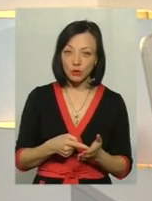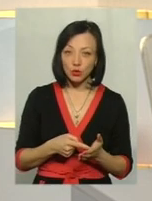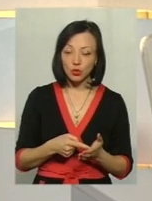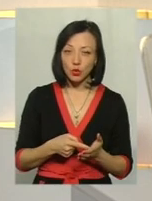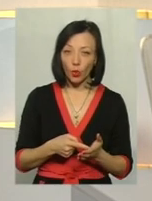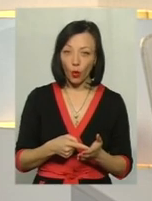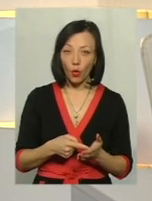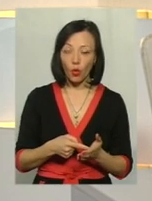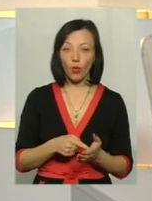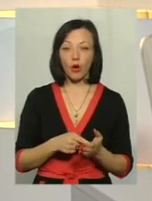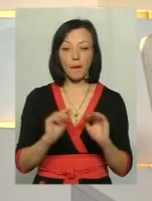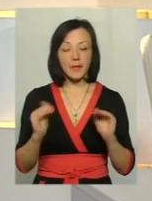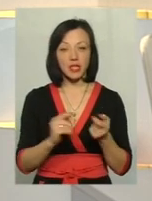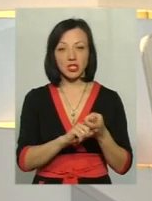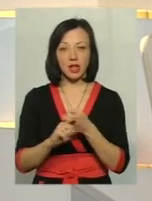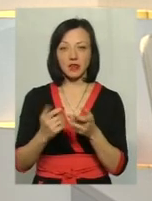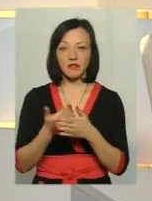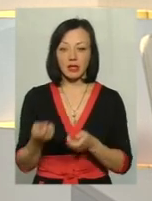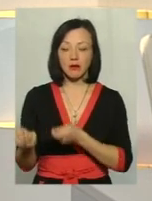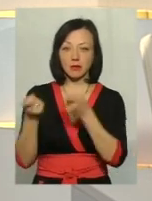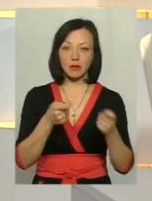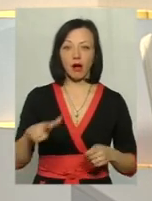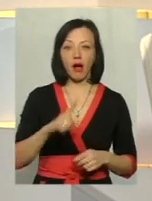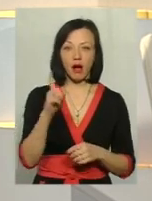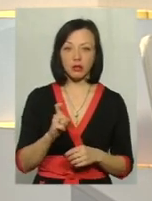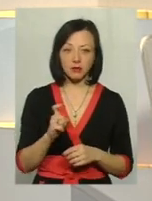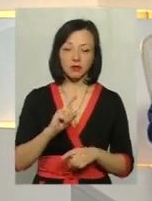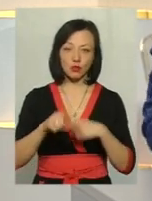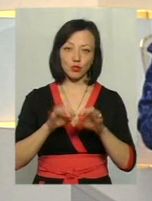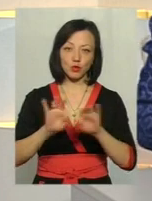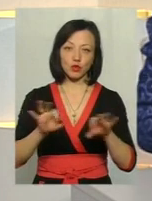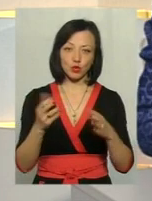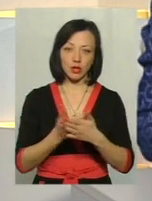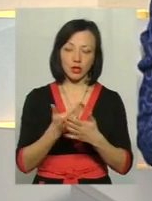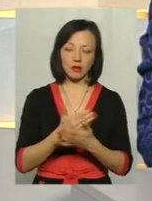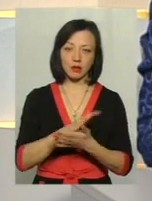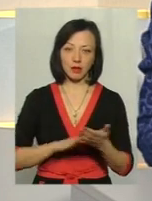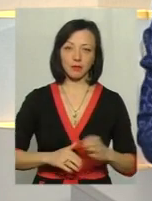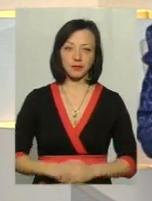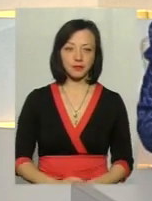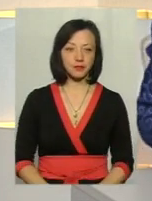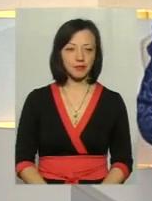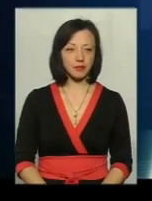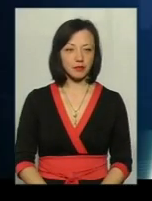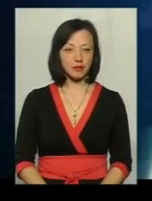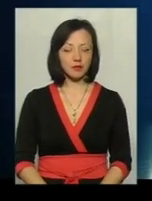щоб менше залежати від імпортованого газу? Зокрема, в наступному сюжеті і далі коментар від наших гостей.